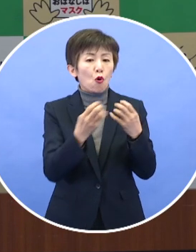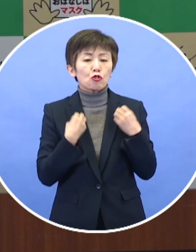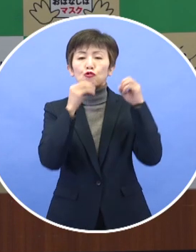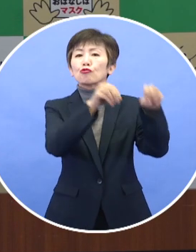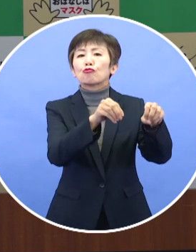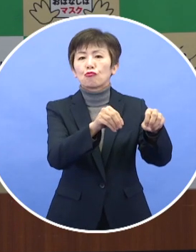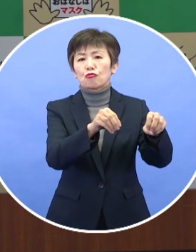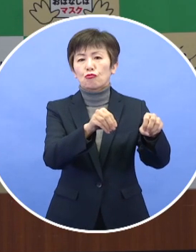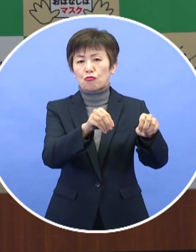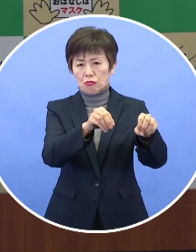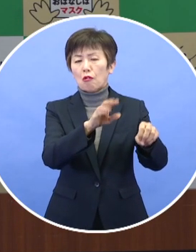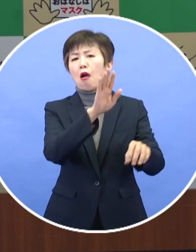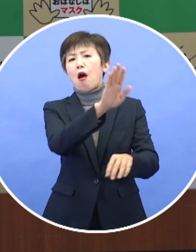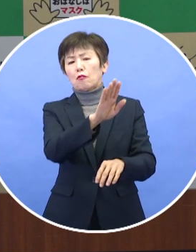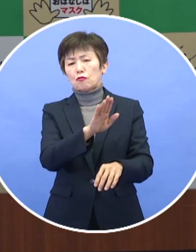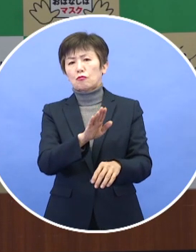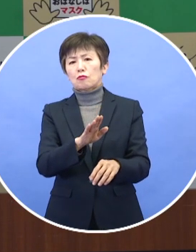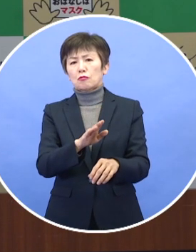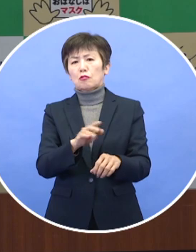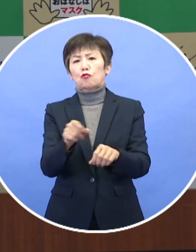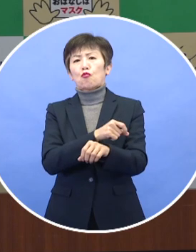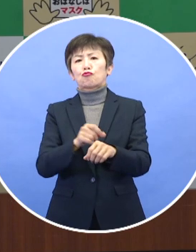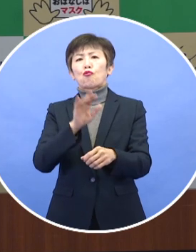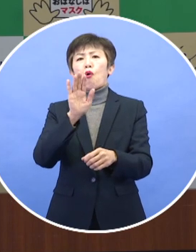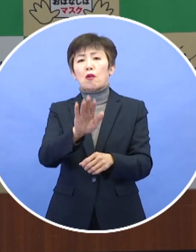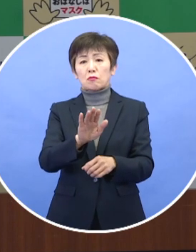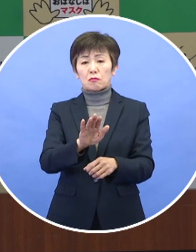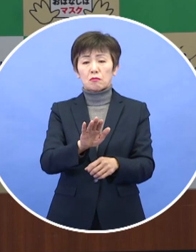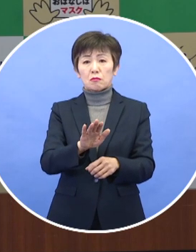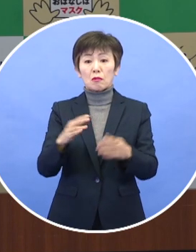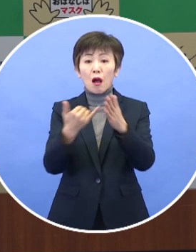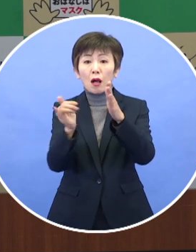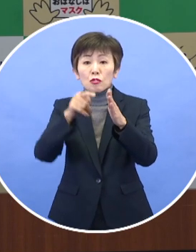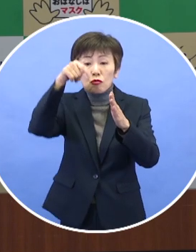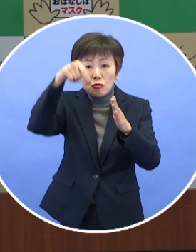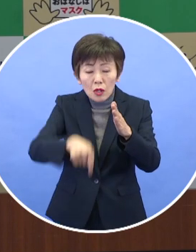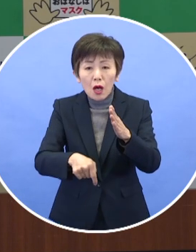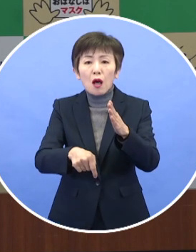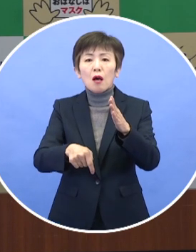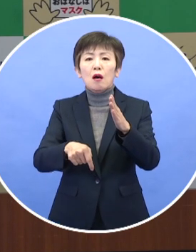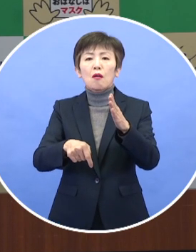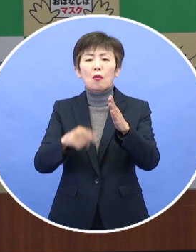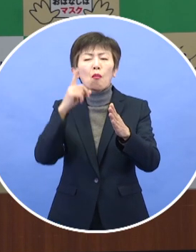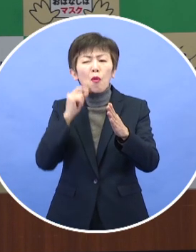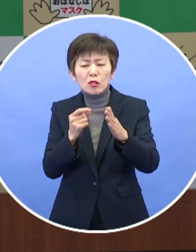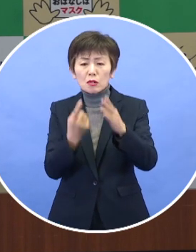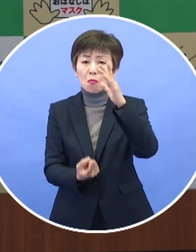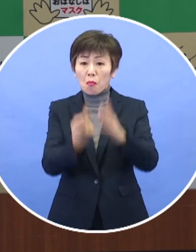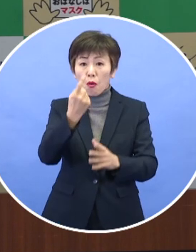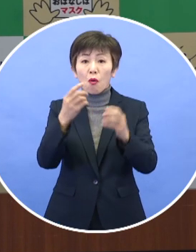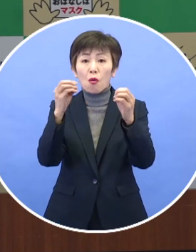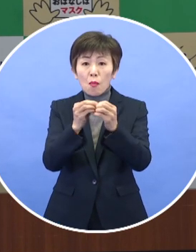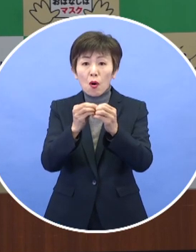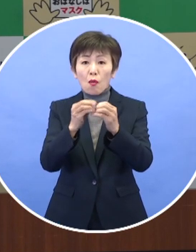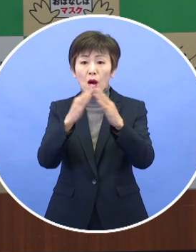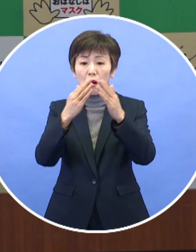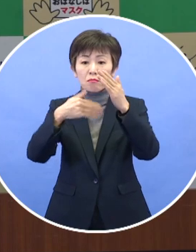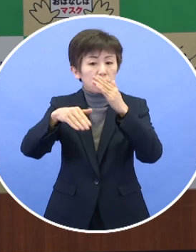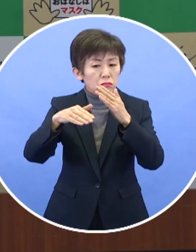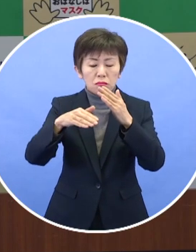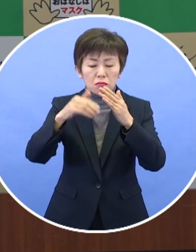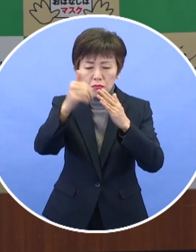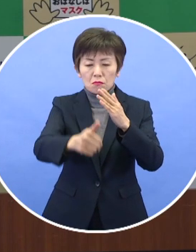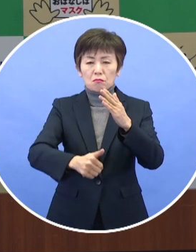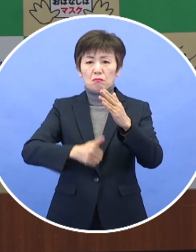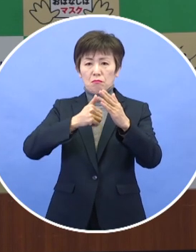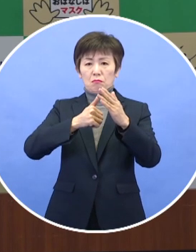家族に体調不良の方がいる場合は、そのご家族の方も外出を控えていただく。それで、体調不良の方